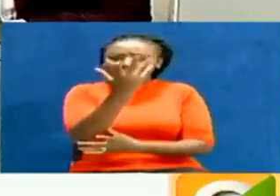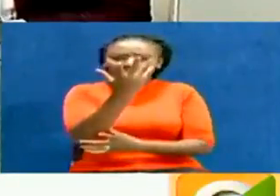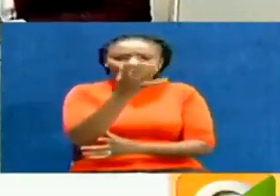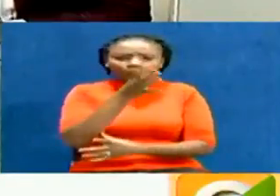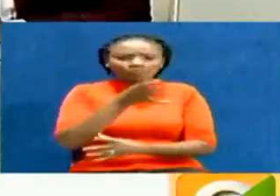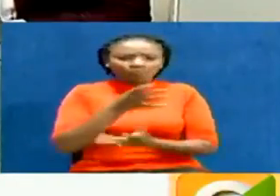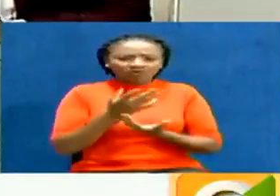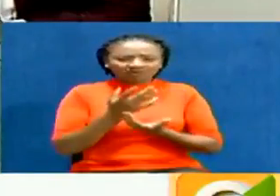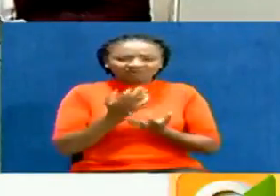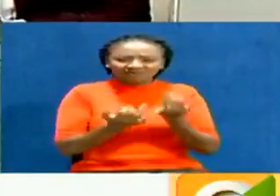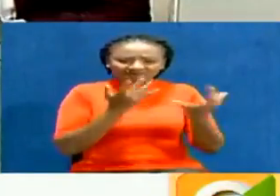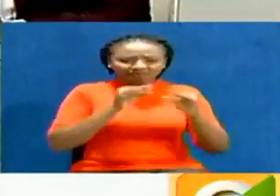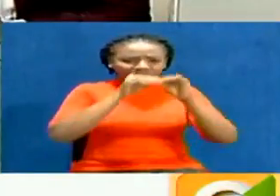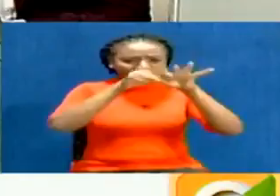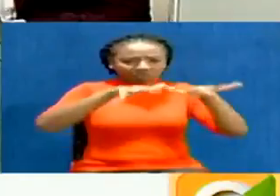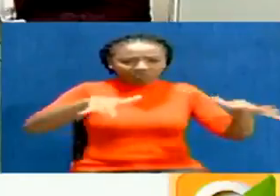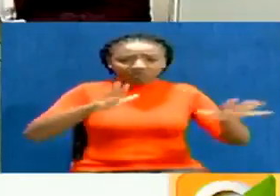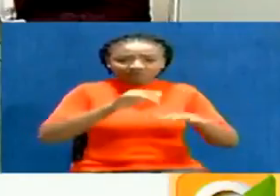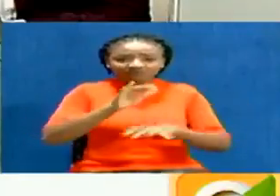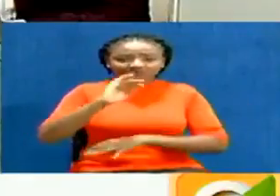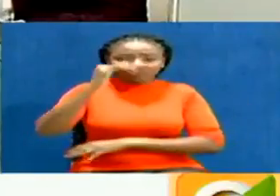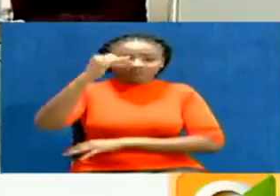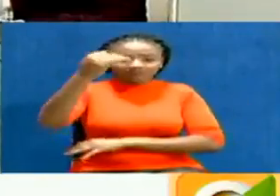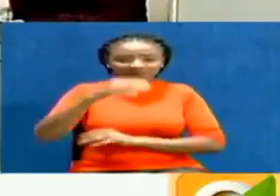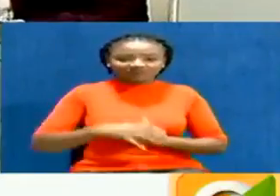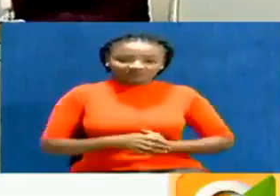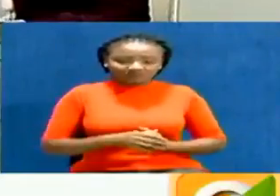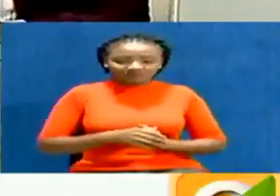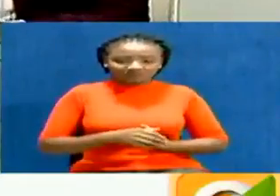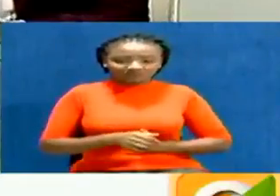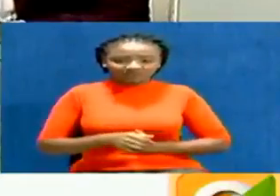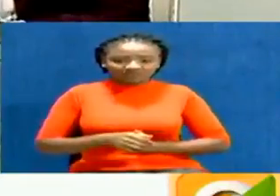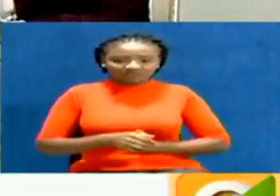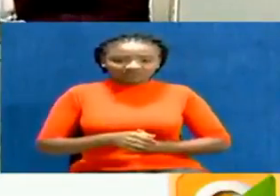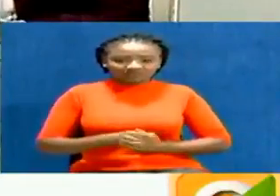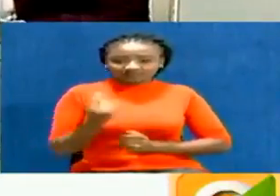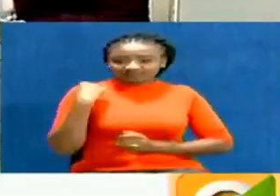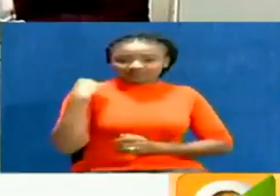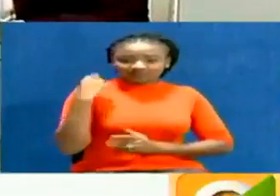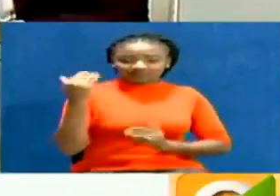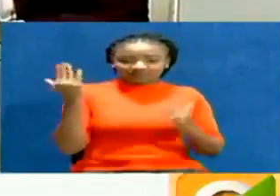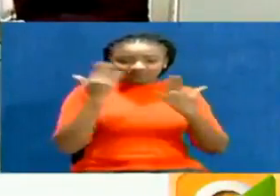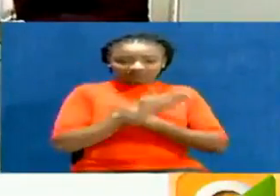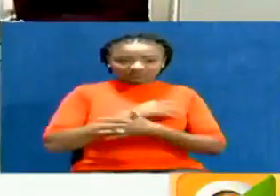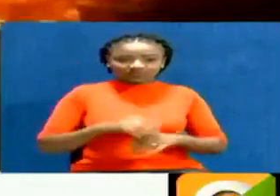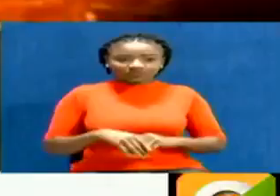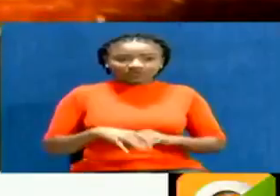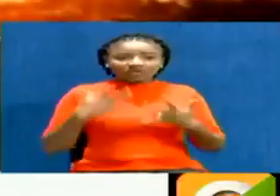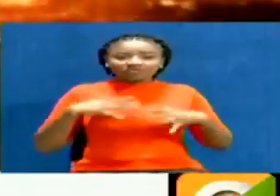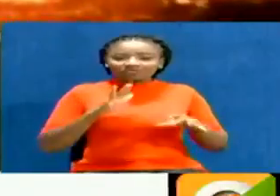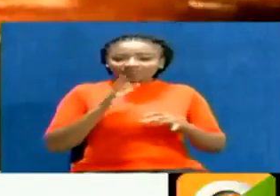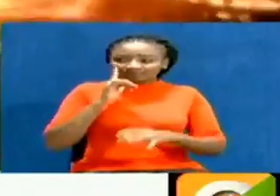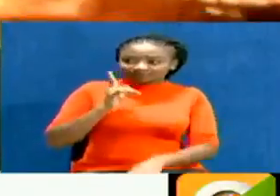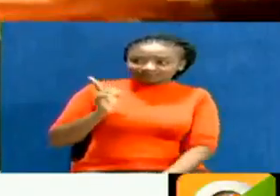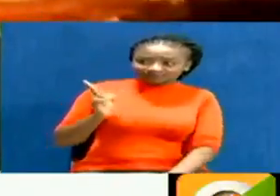Naam, chemchemi za lava zilitoka kutoka mlima Nyiragongo kwa kulipuka angani jana usiku. Ni hali iliyosababisha wingu